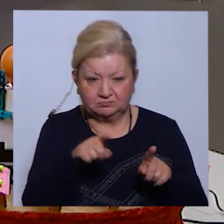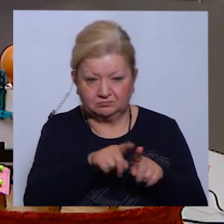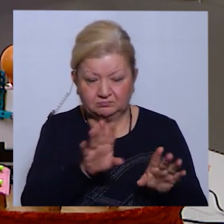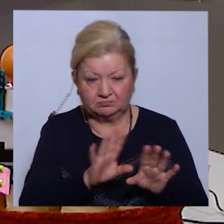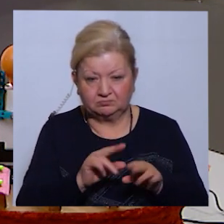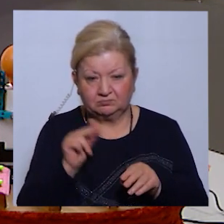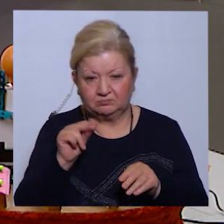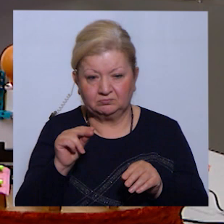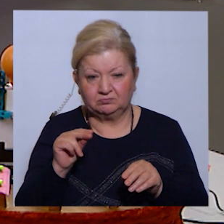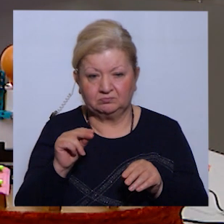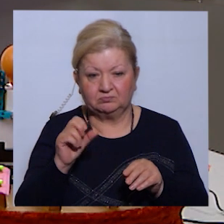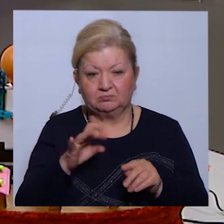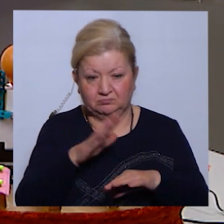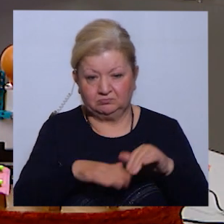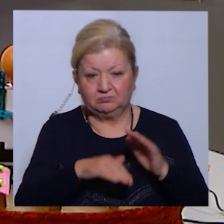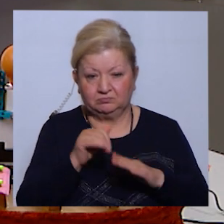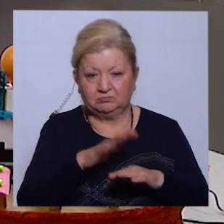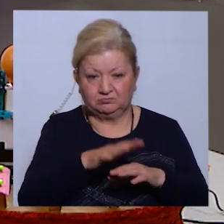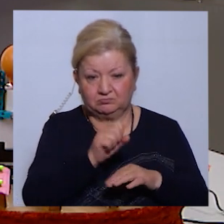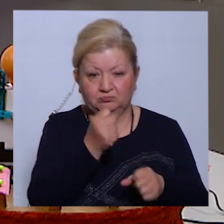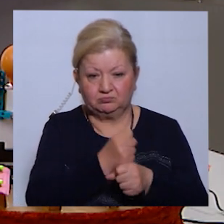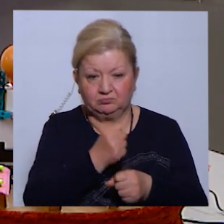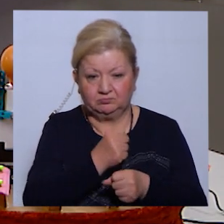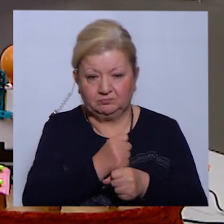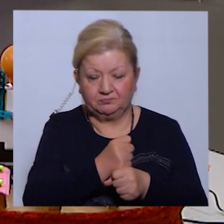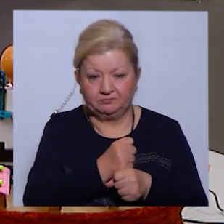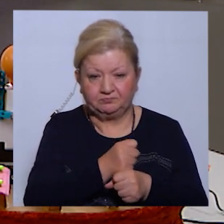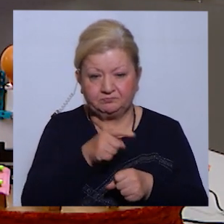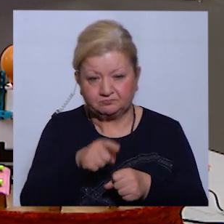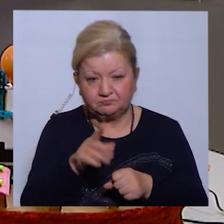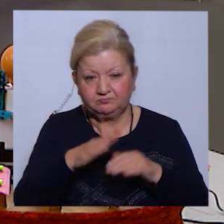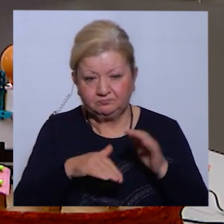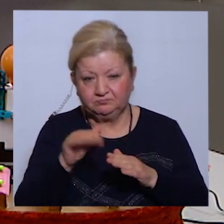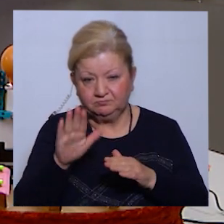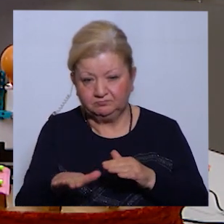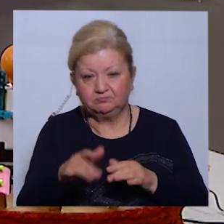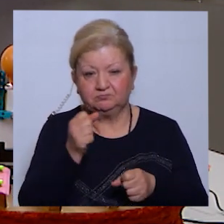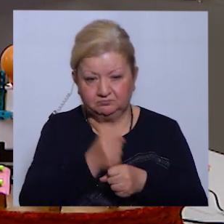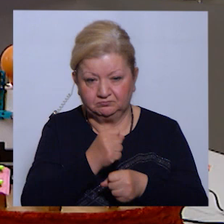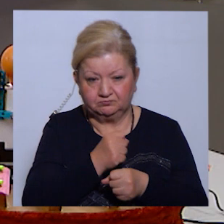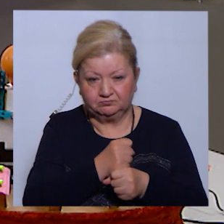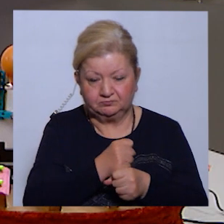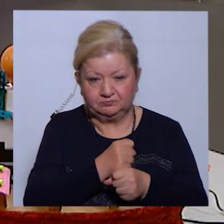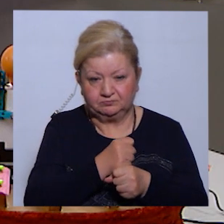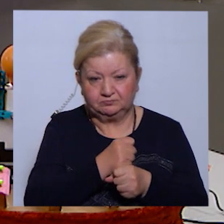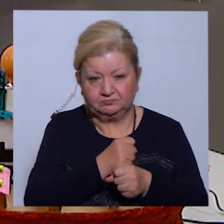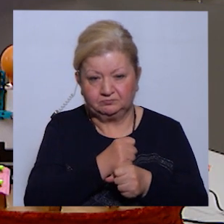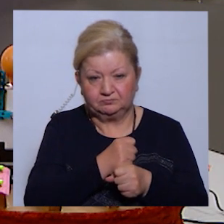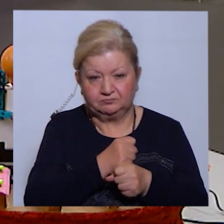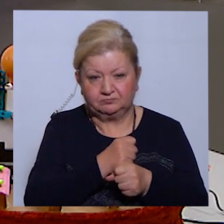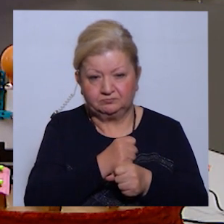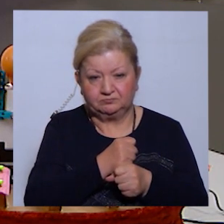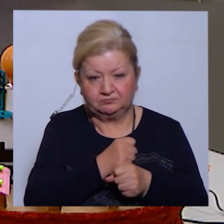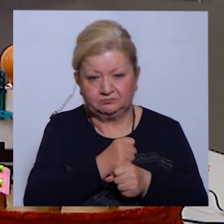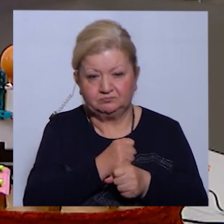გასაკვირელი გავს. ხელით ვეხები, მუშაობს. აქაც ხელით ვეხები, მუშაობს.